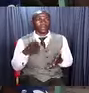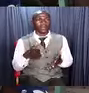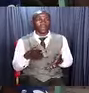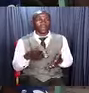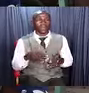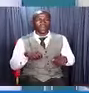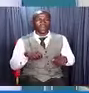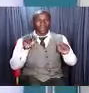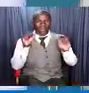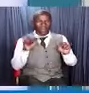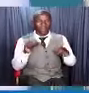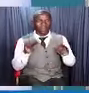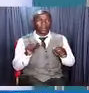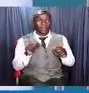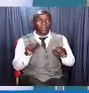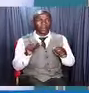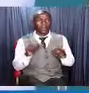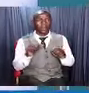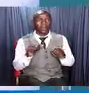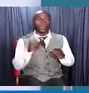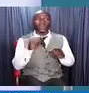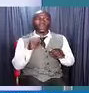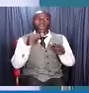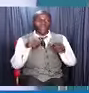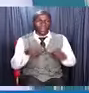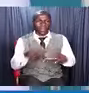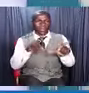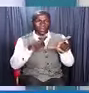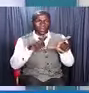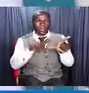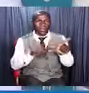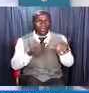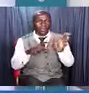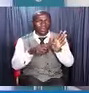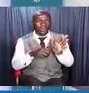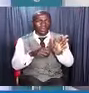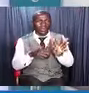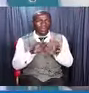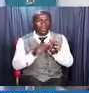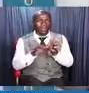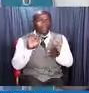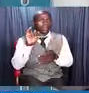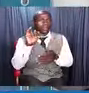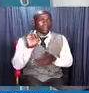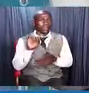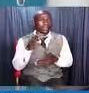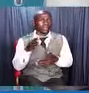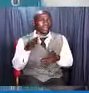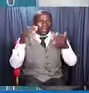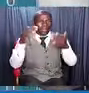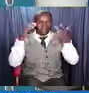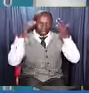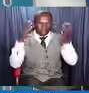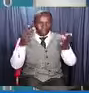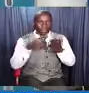hata andaliwe. For him to be looked at, hajakaa kwa kiti akaonyesha hivyo wamefika. And they have not sat to show that they are there. Atapikiwaje